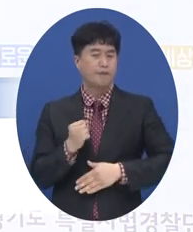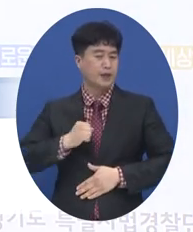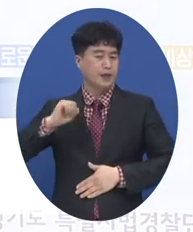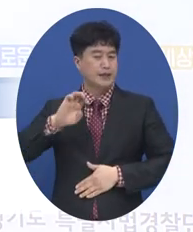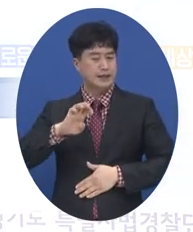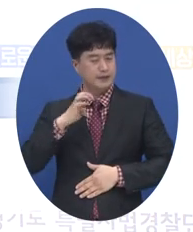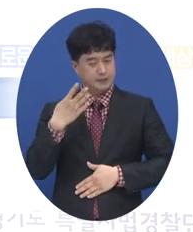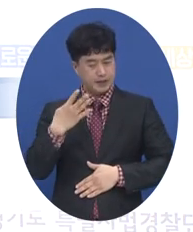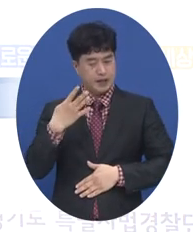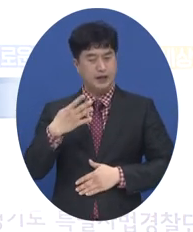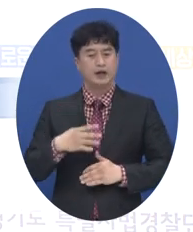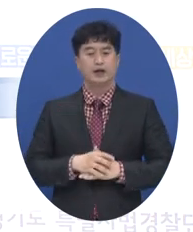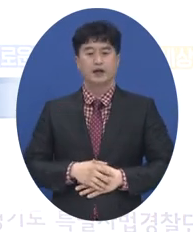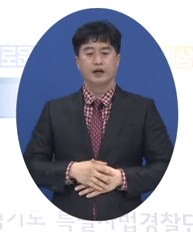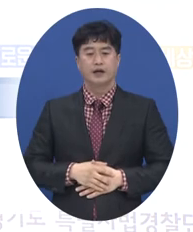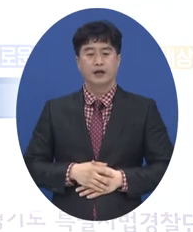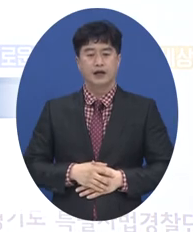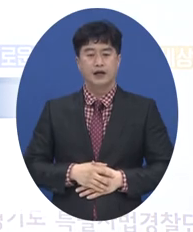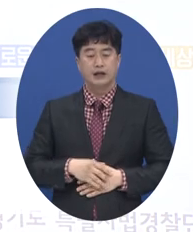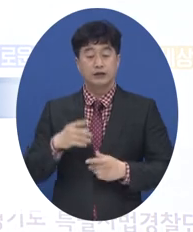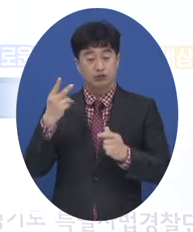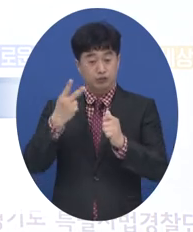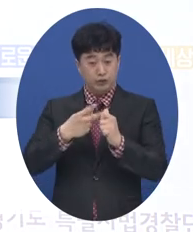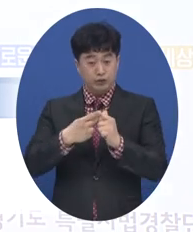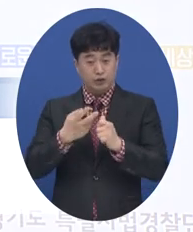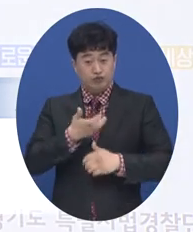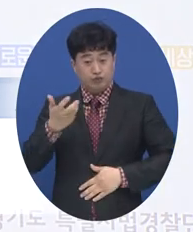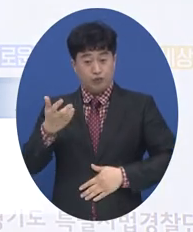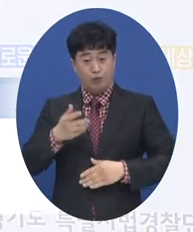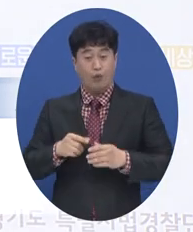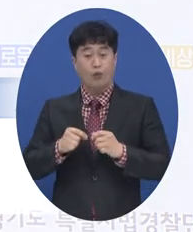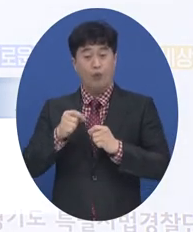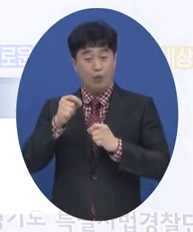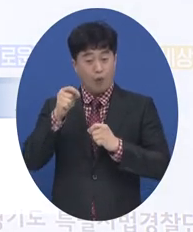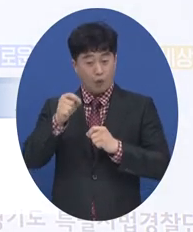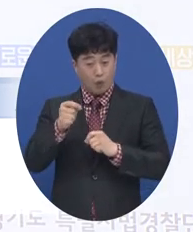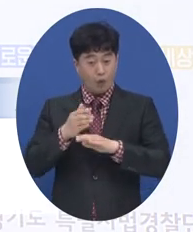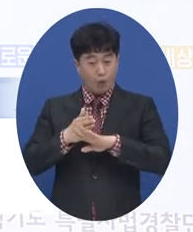한 40사건입니다. 그 다음이 이제 유통기한